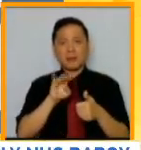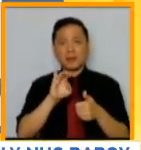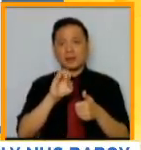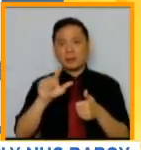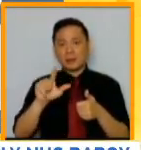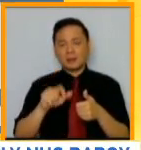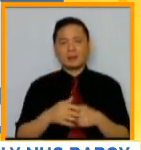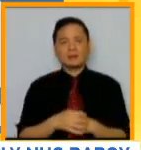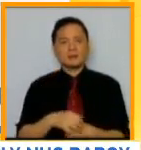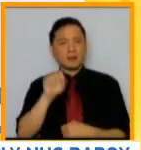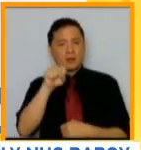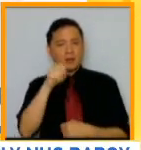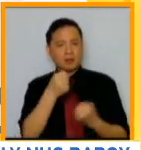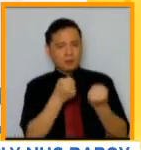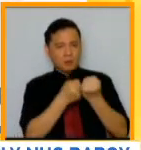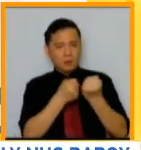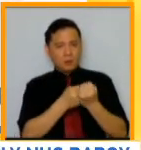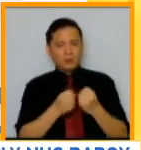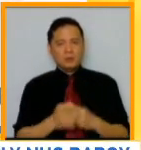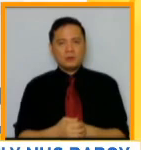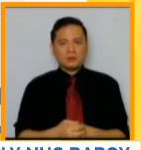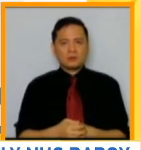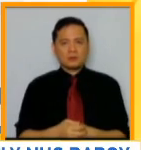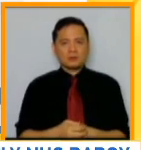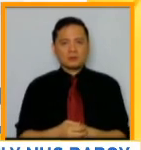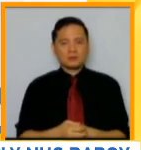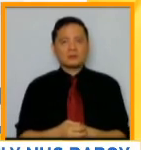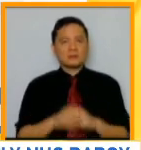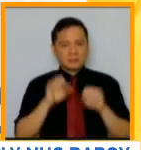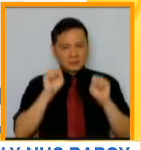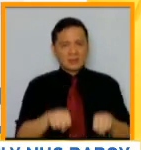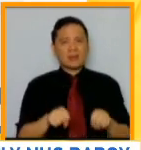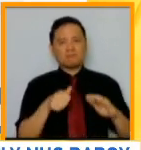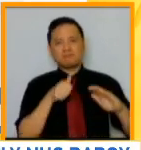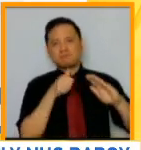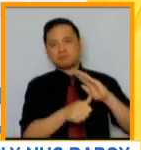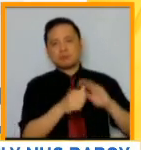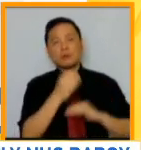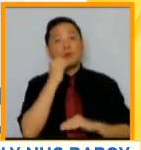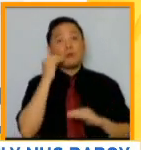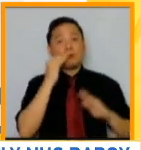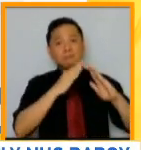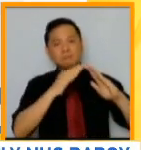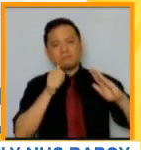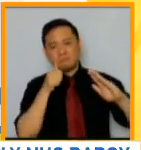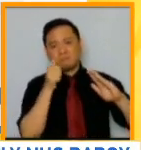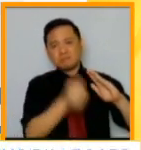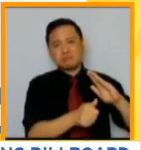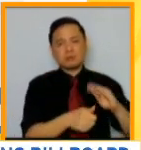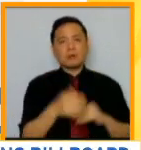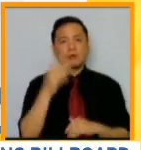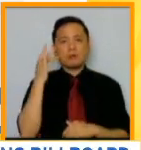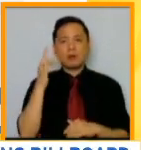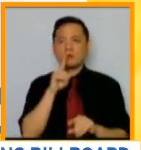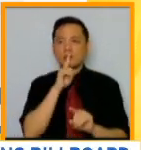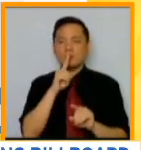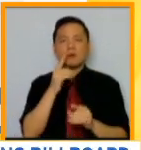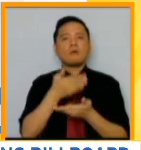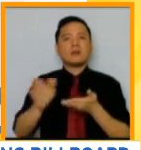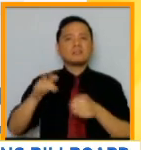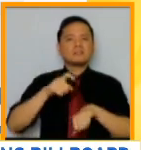Pwede naman daw kasing mag-home quarantine na lang. Nauubos daw kasi ang araw ng mga OFW sa